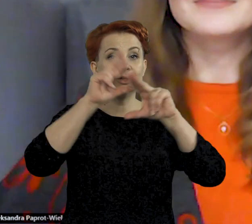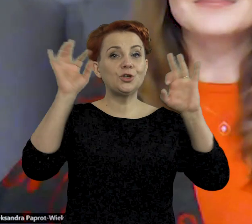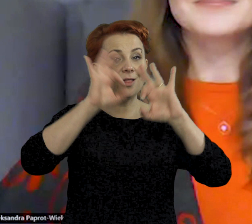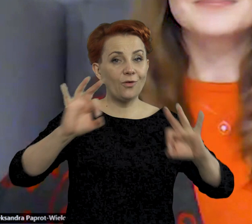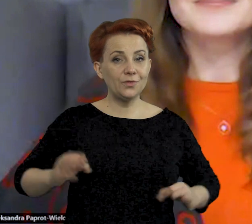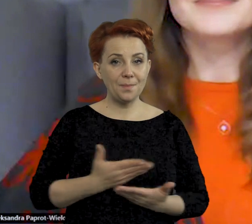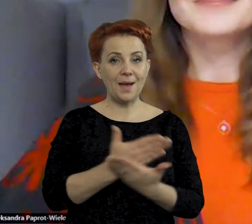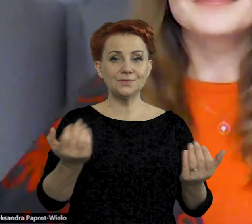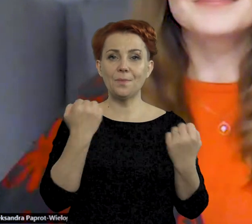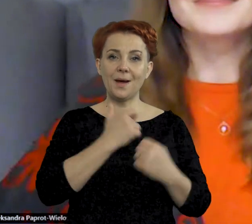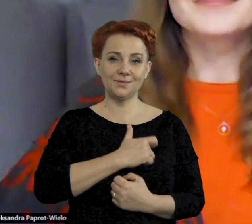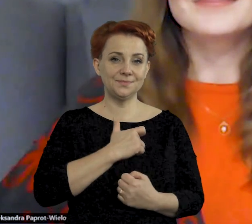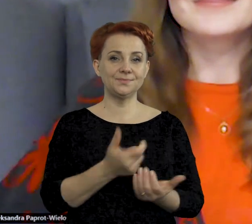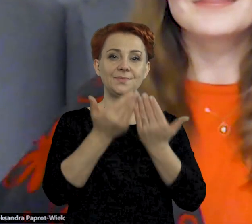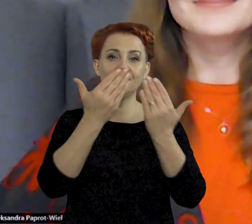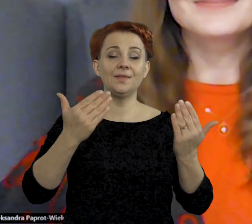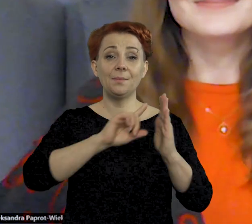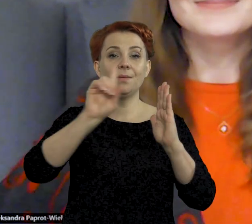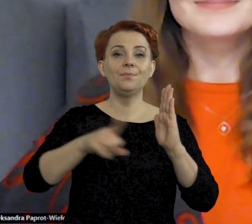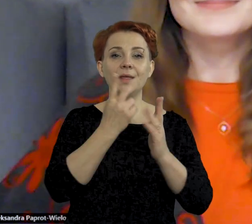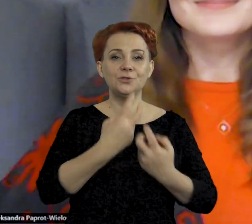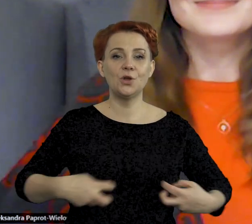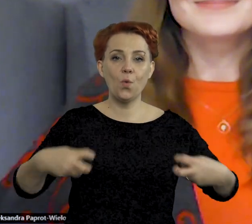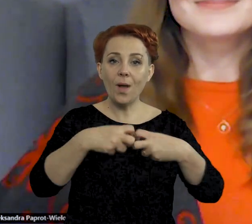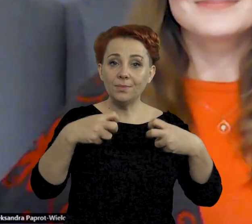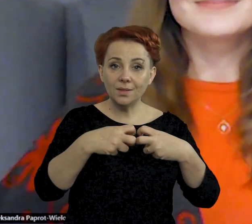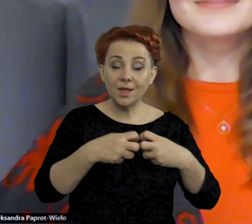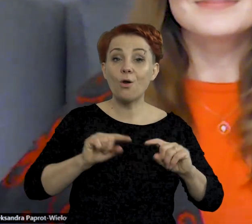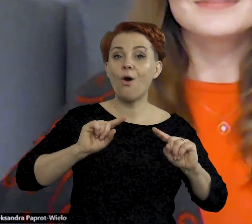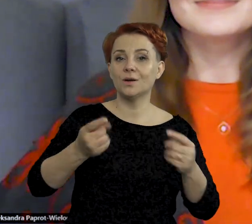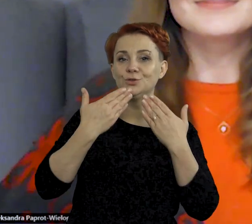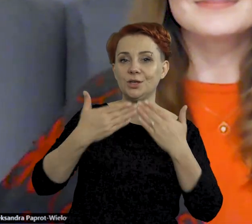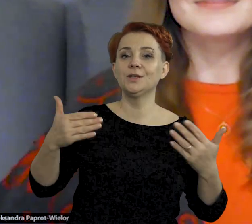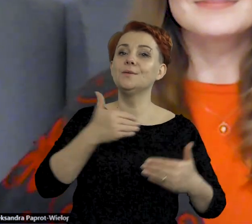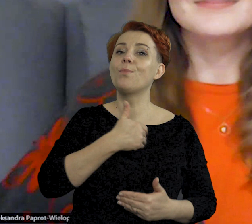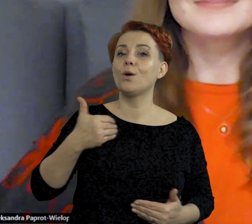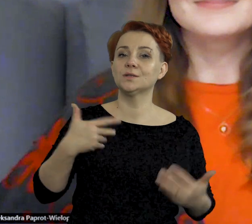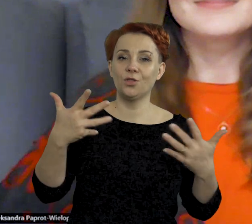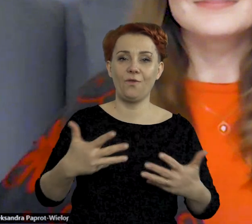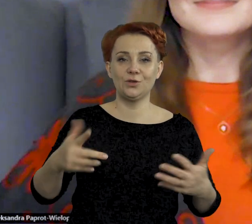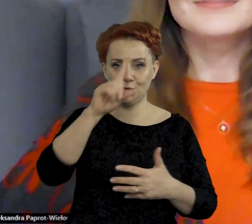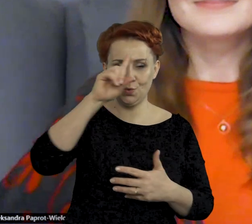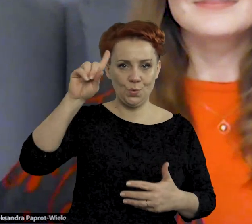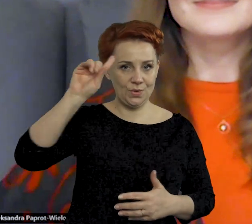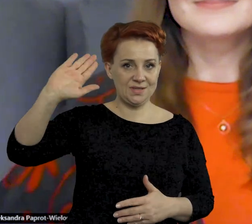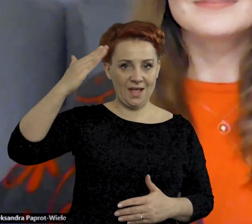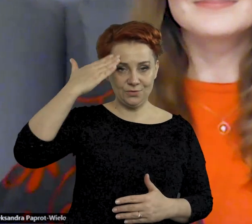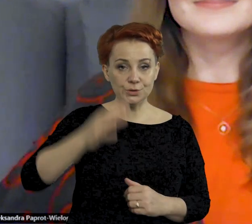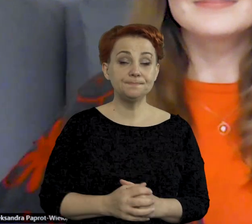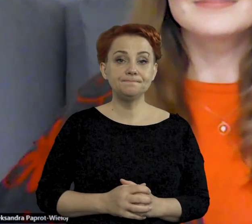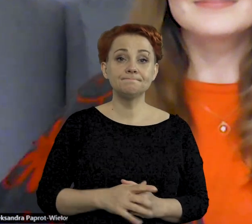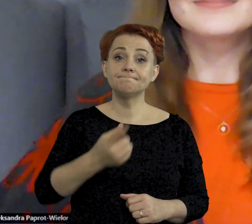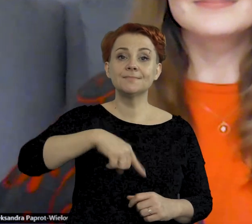Szanowni Państwo, bardzo serdecznie witamy na pierwszym webinarze, który jest organizowany przez Polskie Towarzystwo Ludoznawcze.